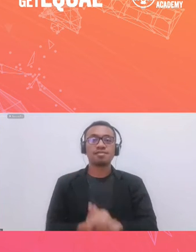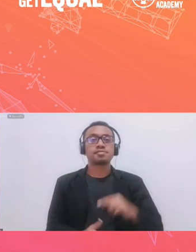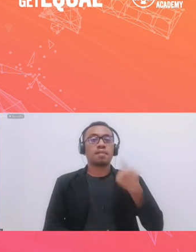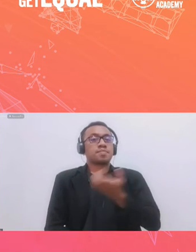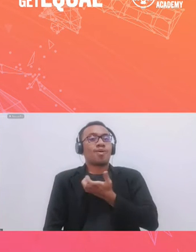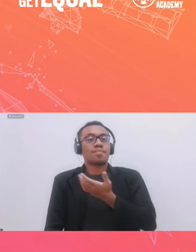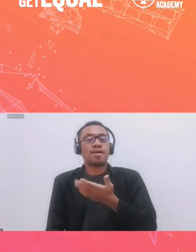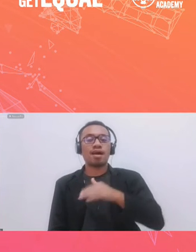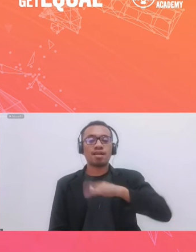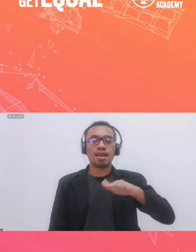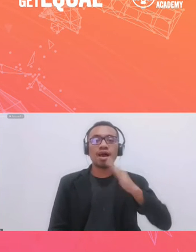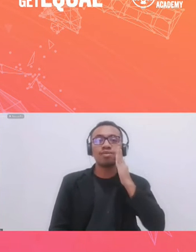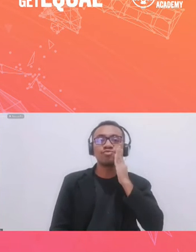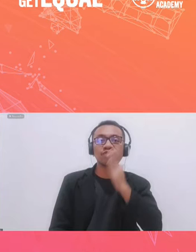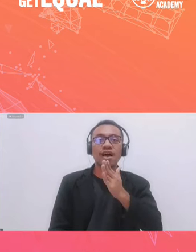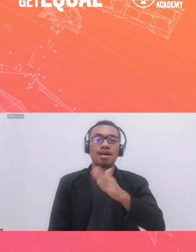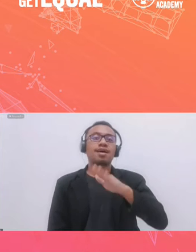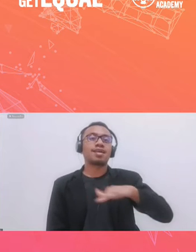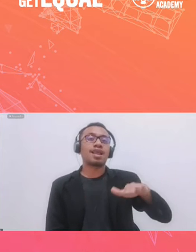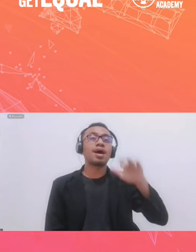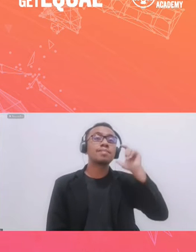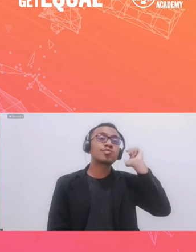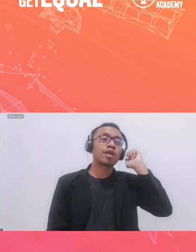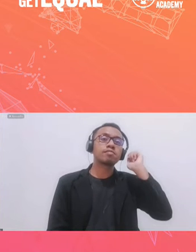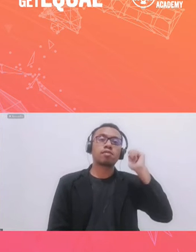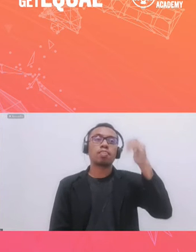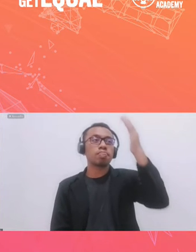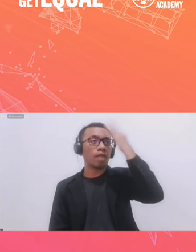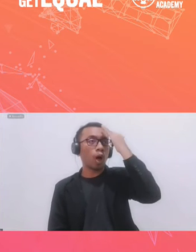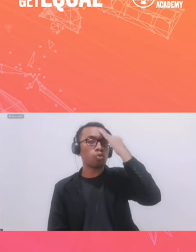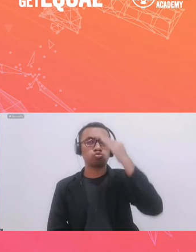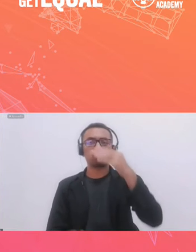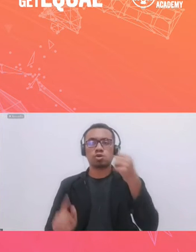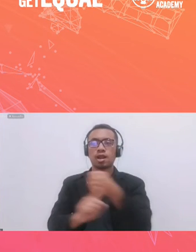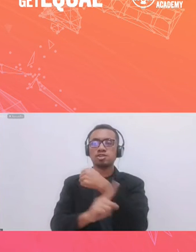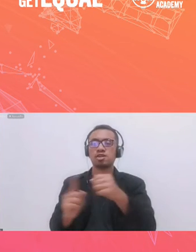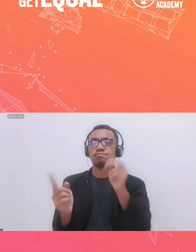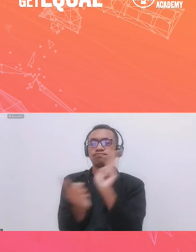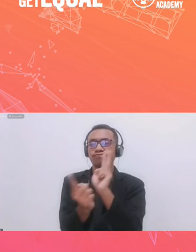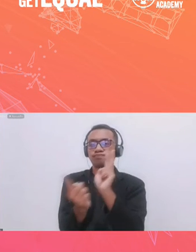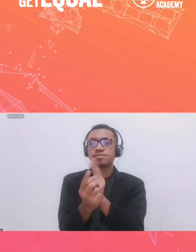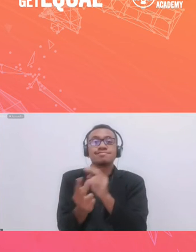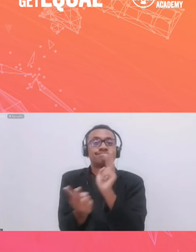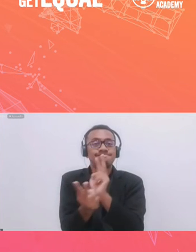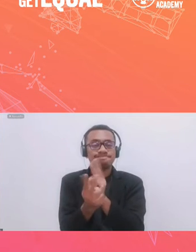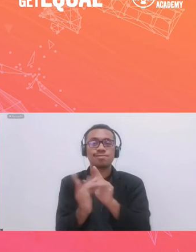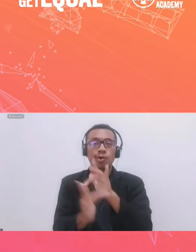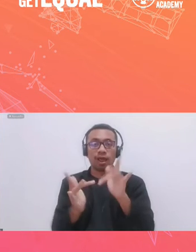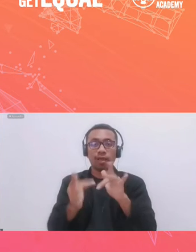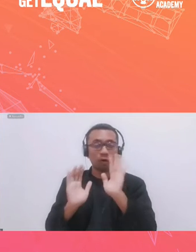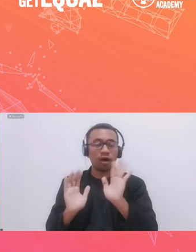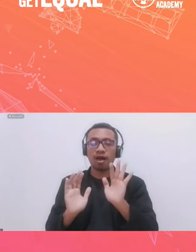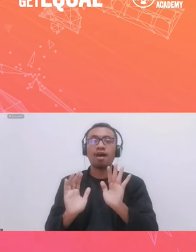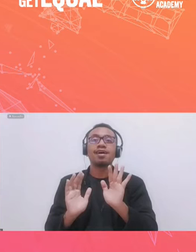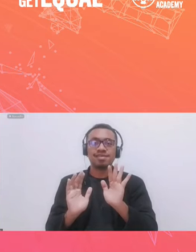perempuan, mereka bisa lebih mengerti apa itu kekerasan berbasis gender online ataupun bukan online, dan